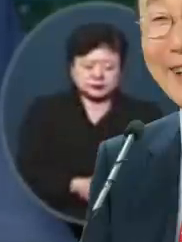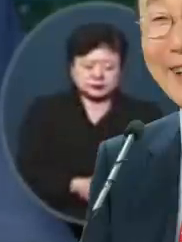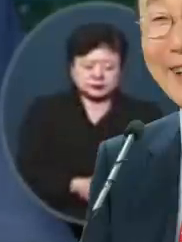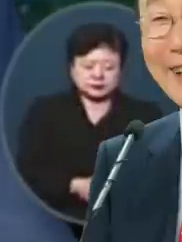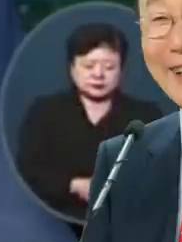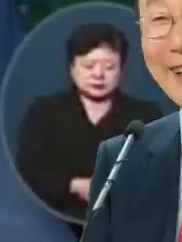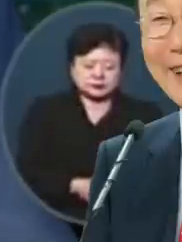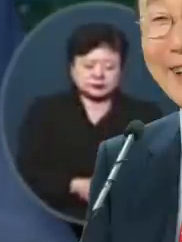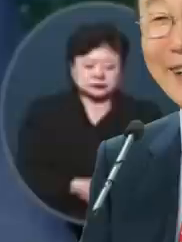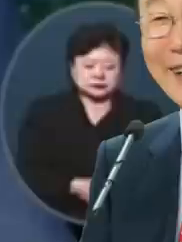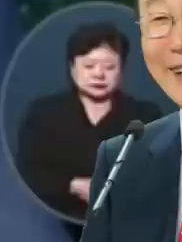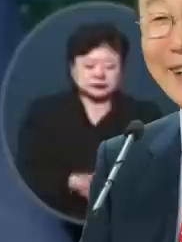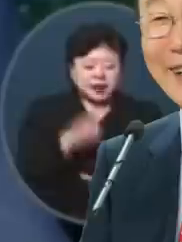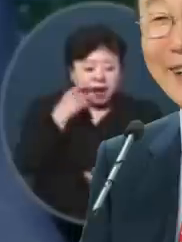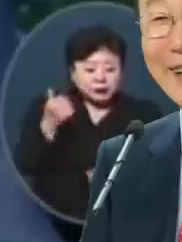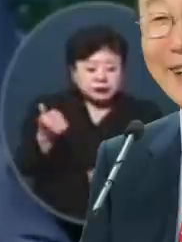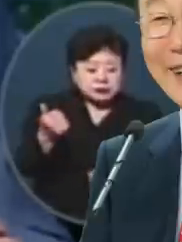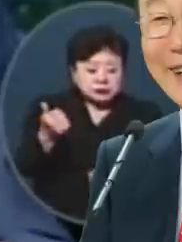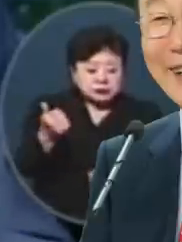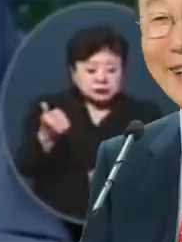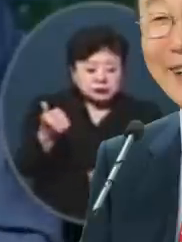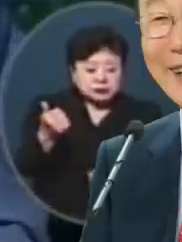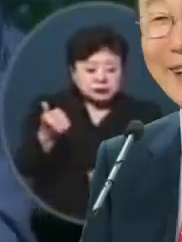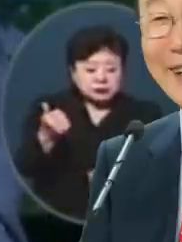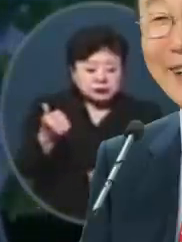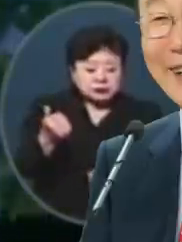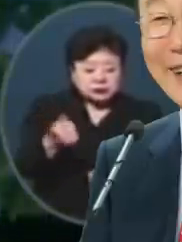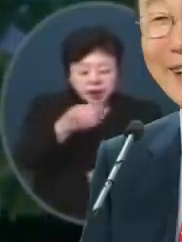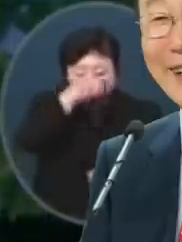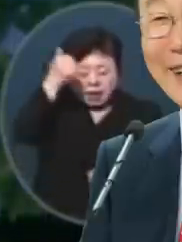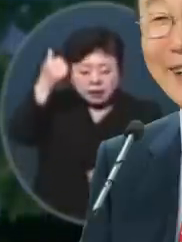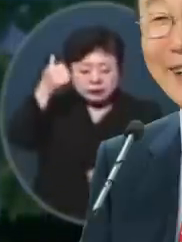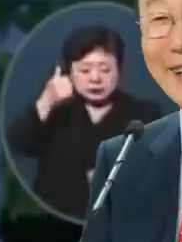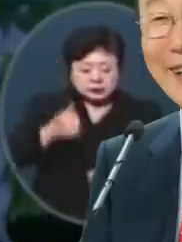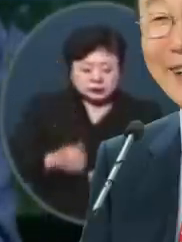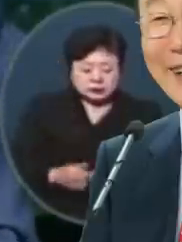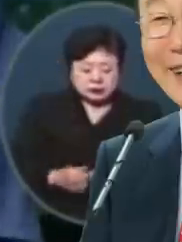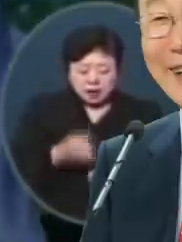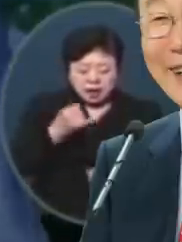우리 아버님이 우체에 있고 할아버지 할머니가 아래체에 있는데